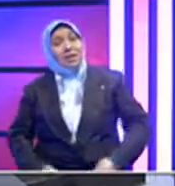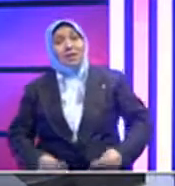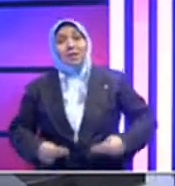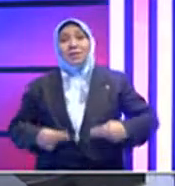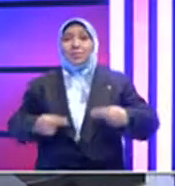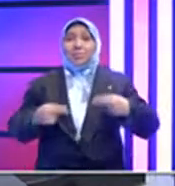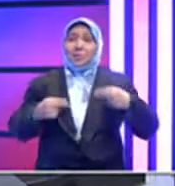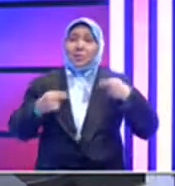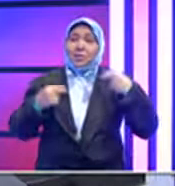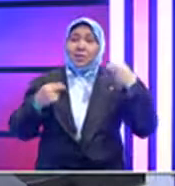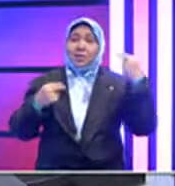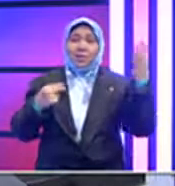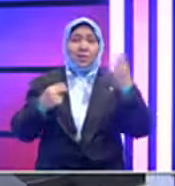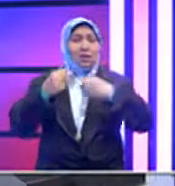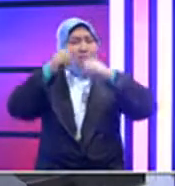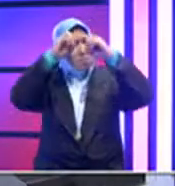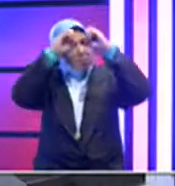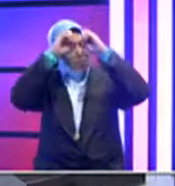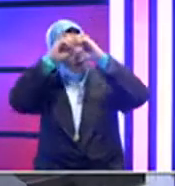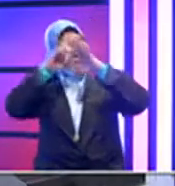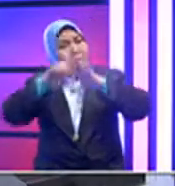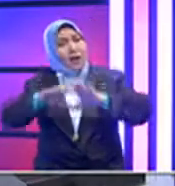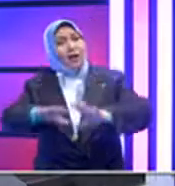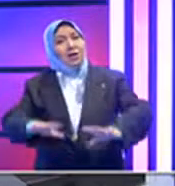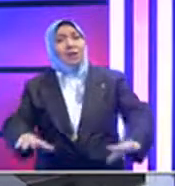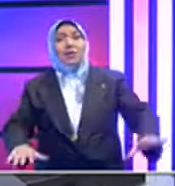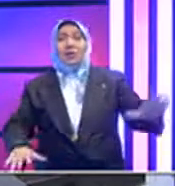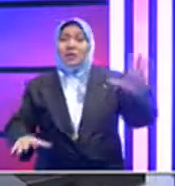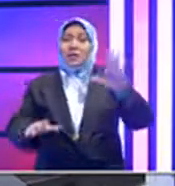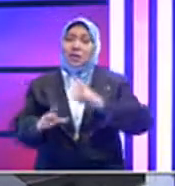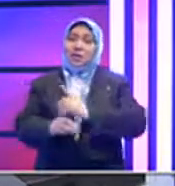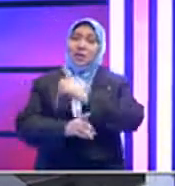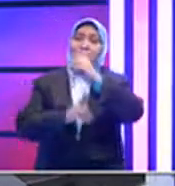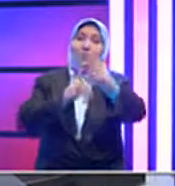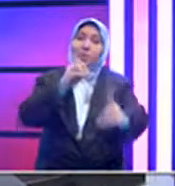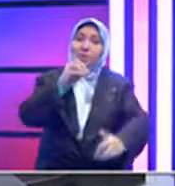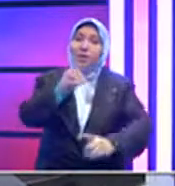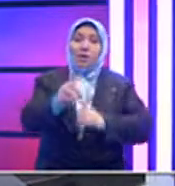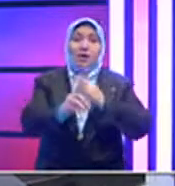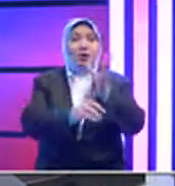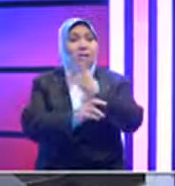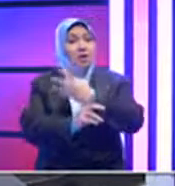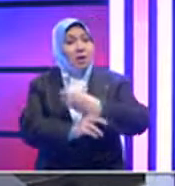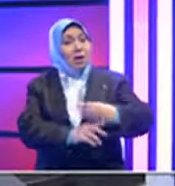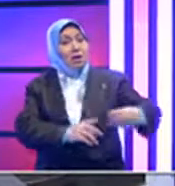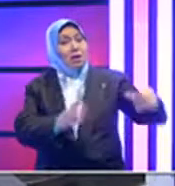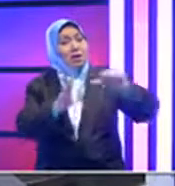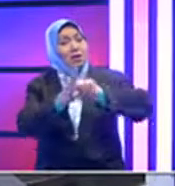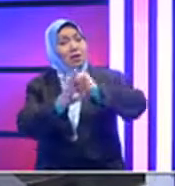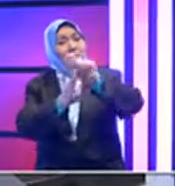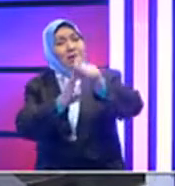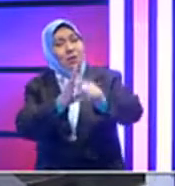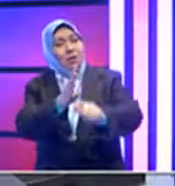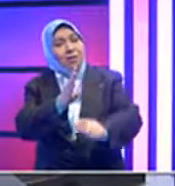hidupkan dirahmati di dunia dan akhirat